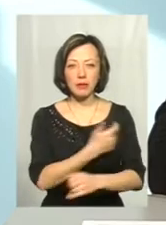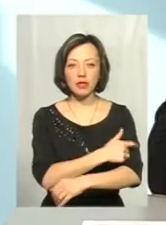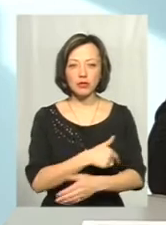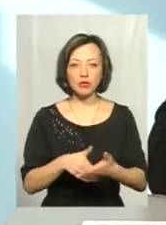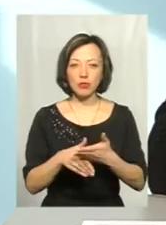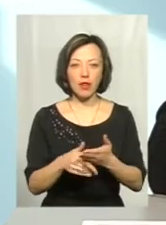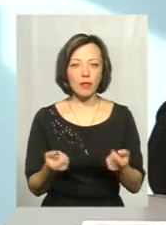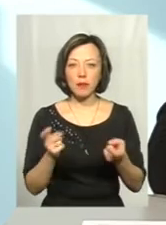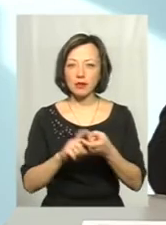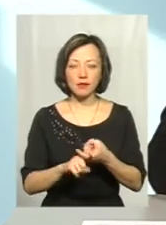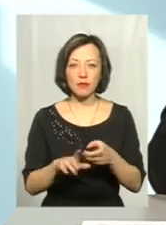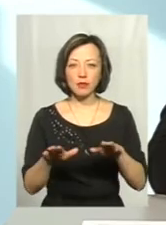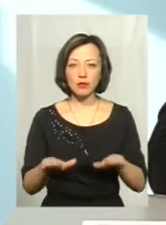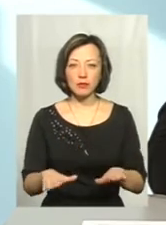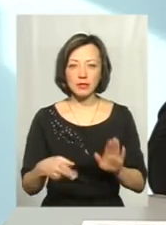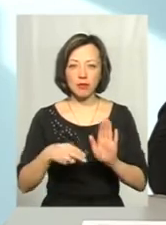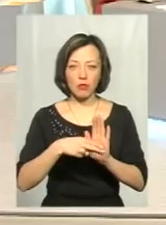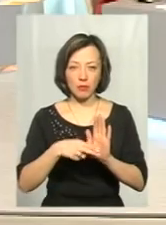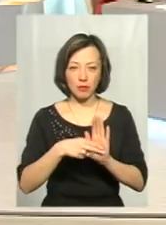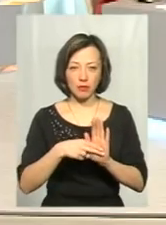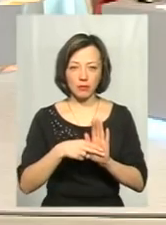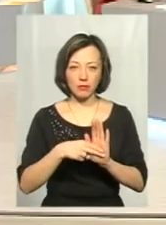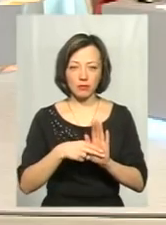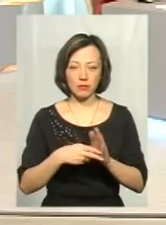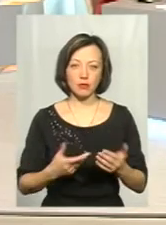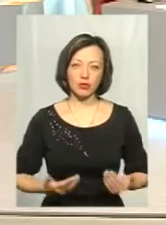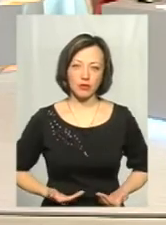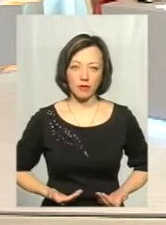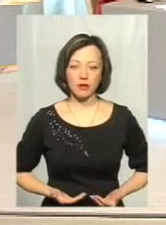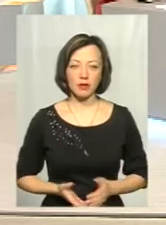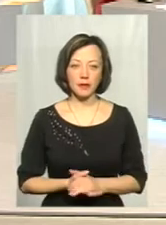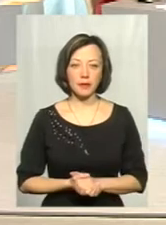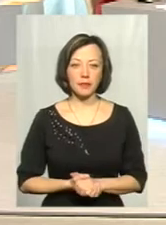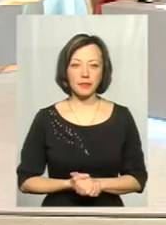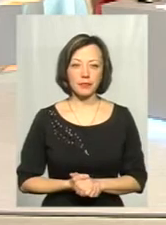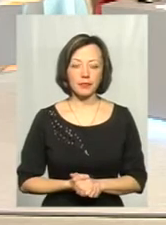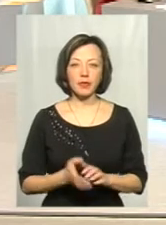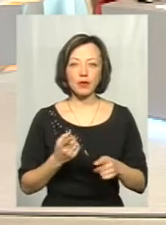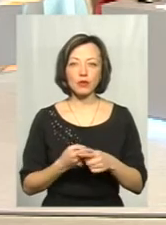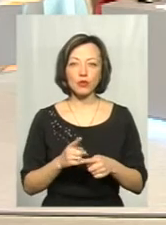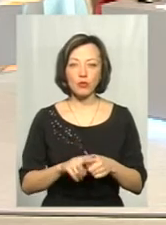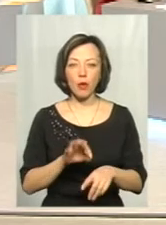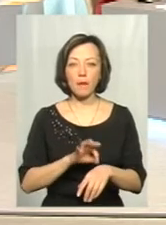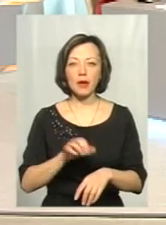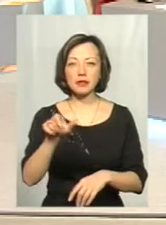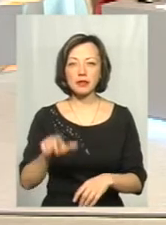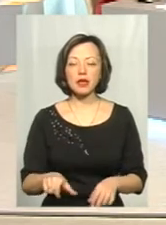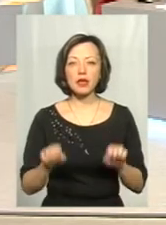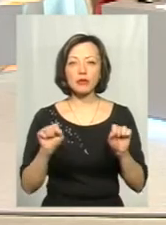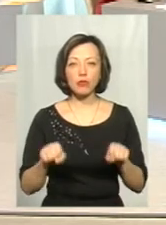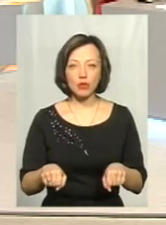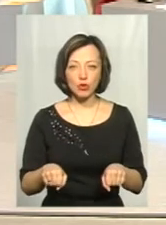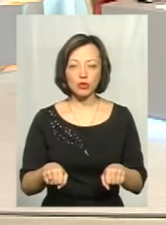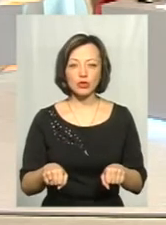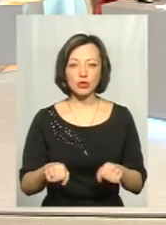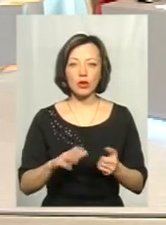не прив'язана до місця проживання або місця реєстрації. Тому пацієнт може